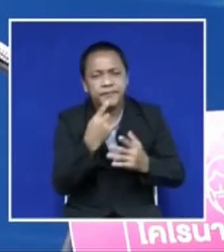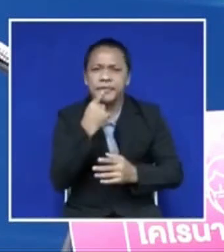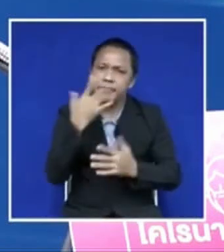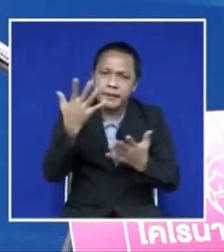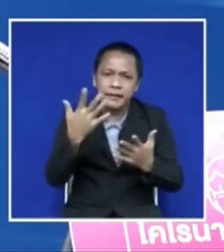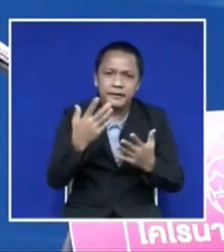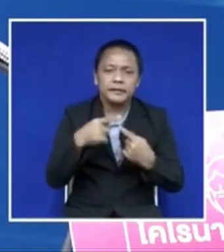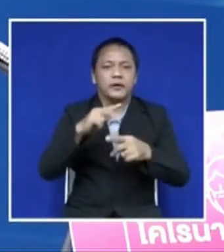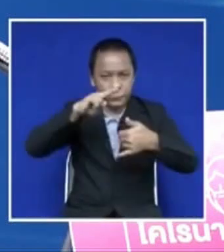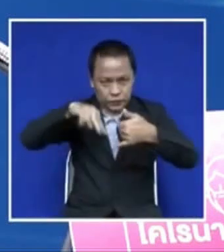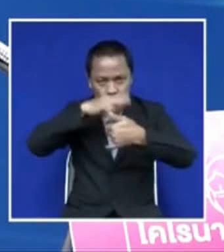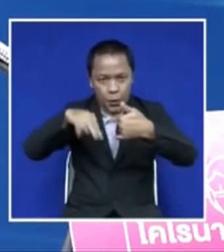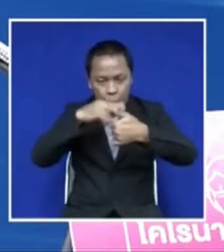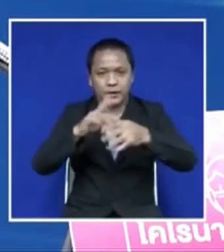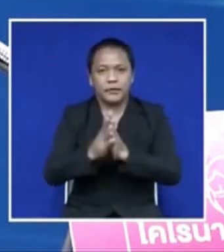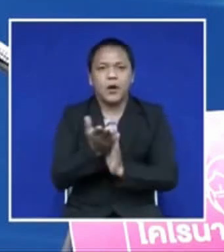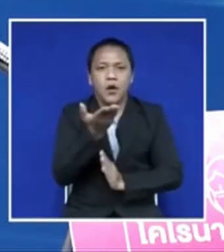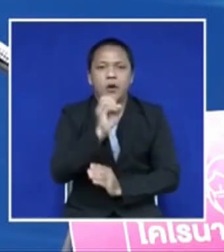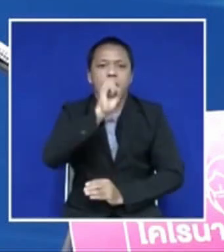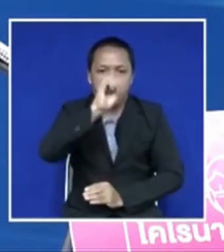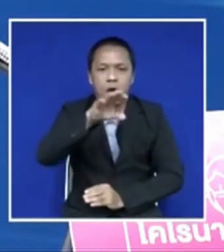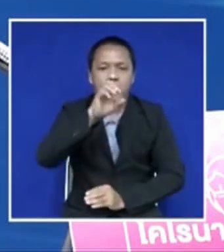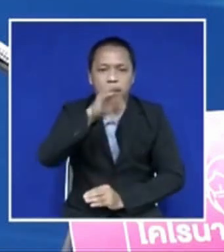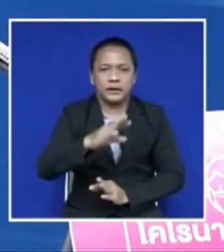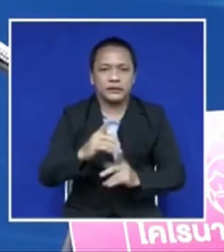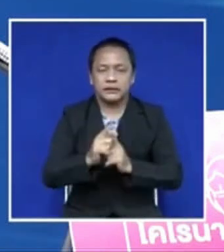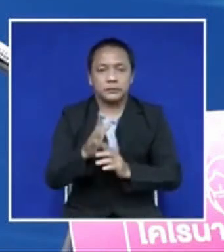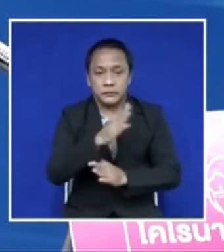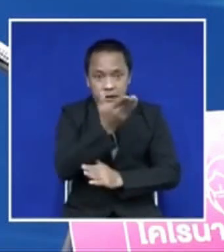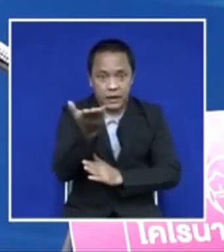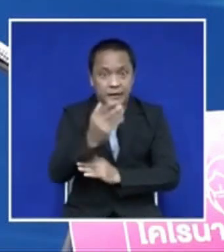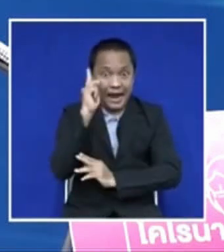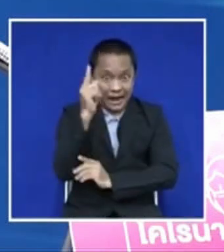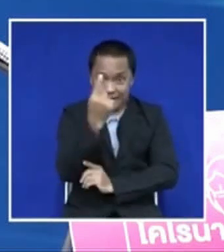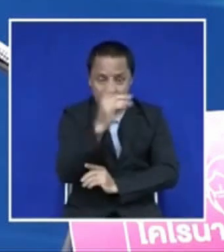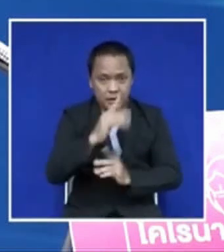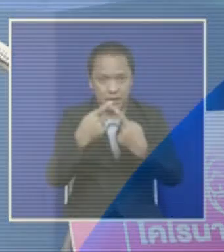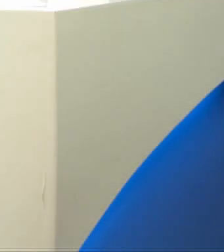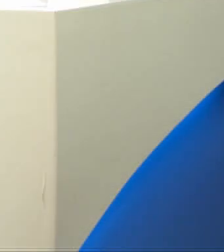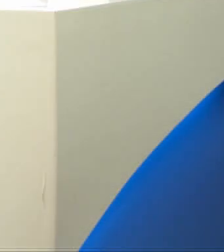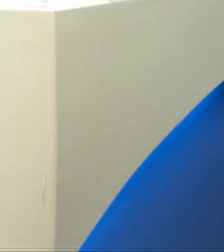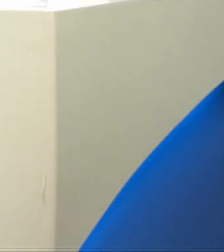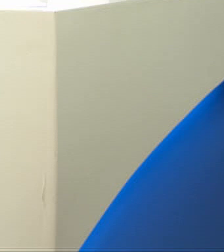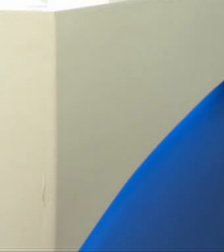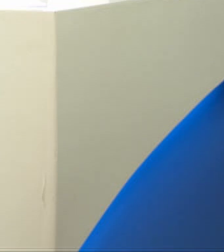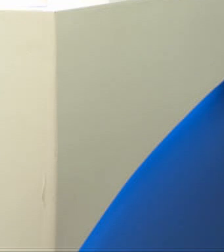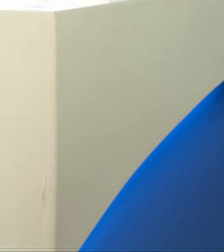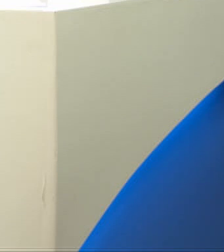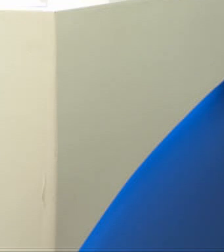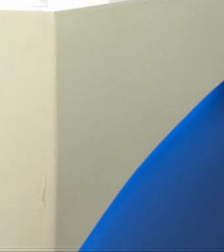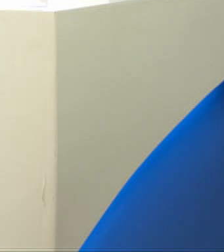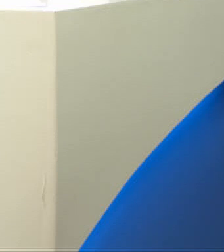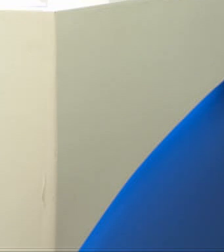ก็ยังไงระวังกันหน่อยละกันล่าสุดมีคนส่ง Facebookของนายแพทย์นิติพัฒน์เจอรกุลนะคะท่านเป็นอาจารย์ภาควิชาอายุรศาสตร์คณะ